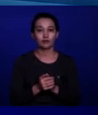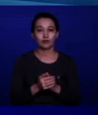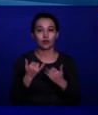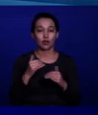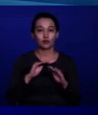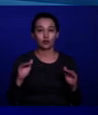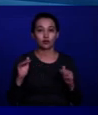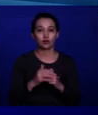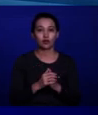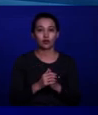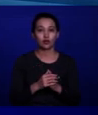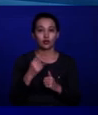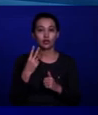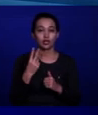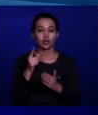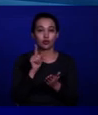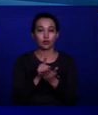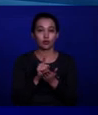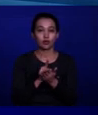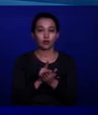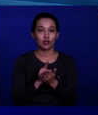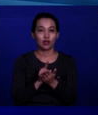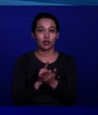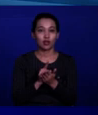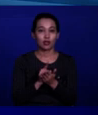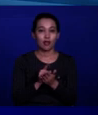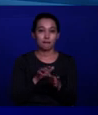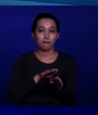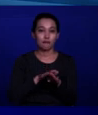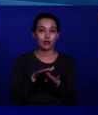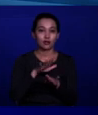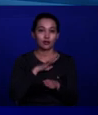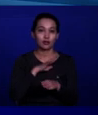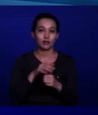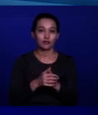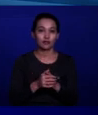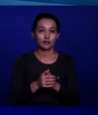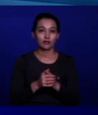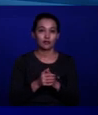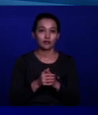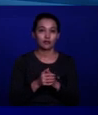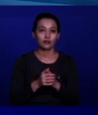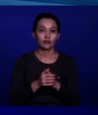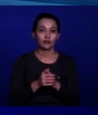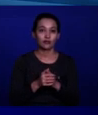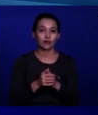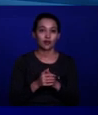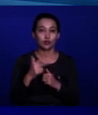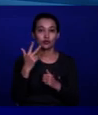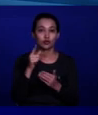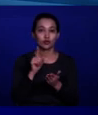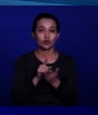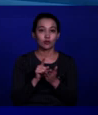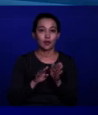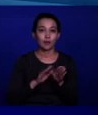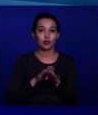Mana aziz o'quvchilar, ikkinchi topshiriqni siz bilan birgalikda bajarib oldik. Endi keyingi topshiriqqa o'tamiz.